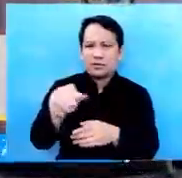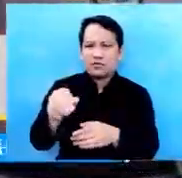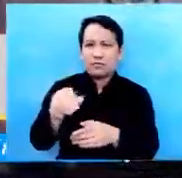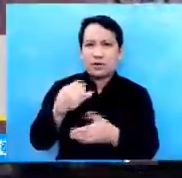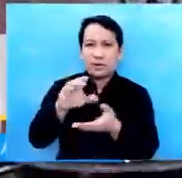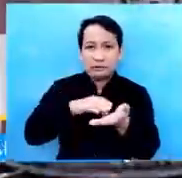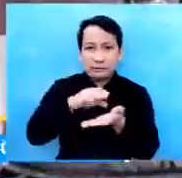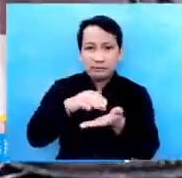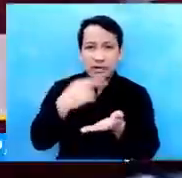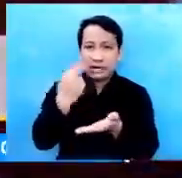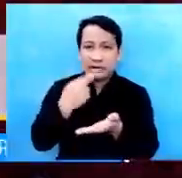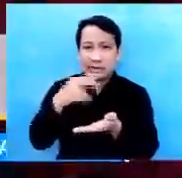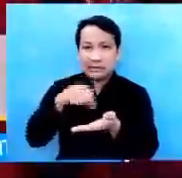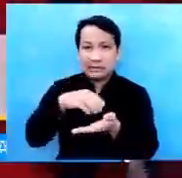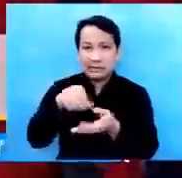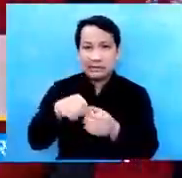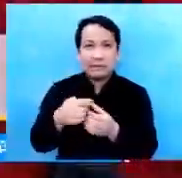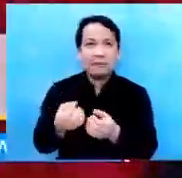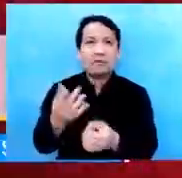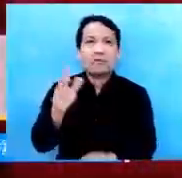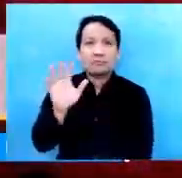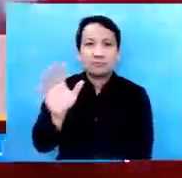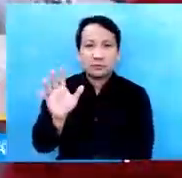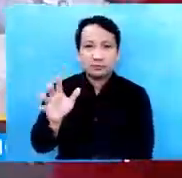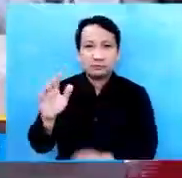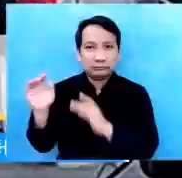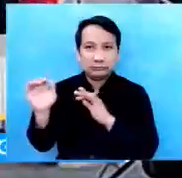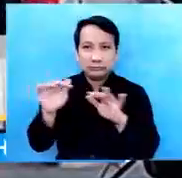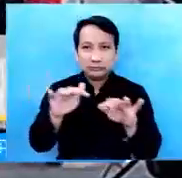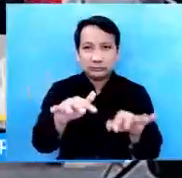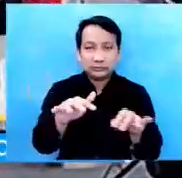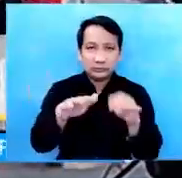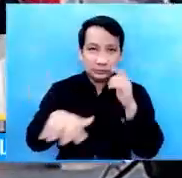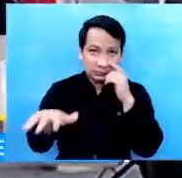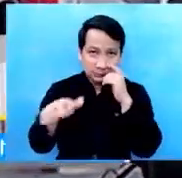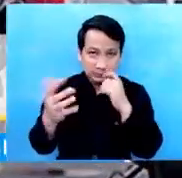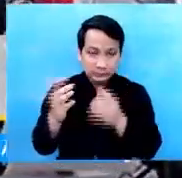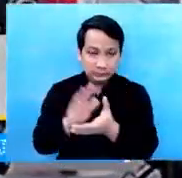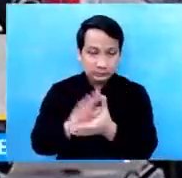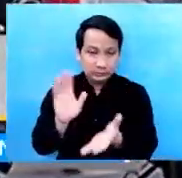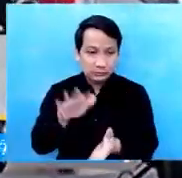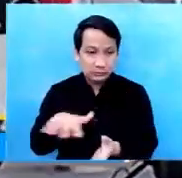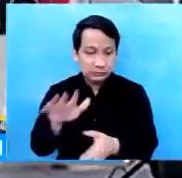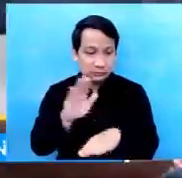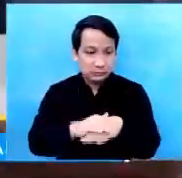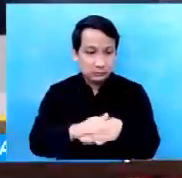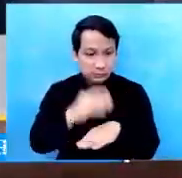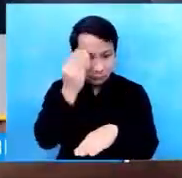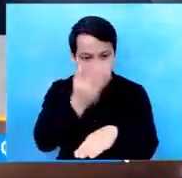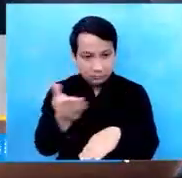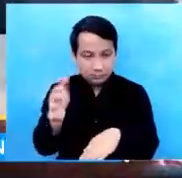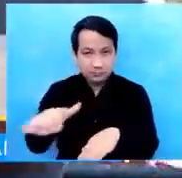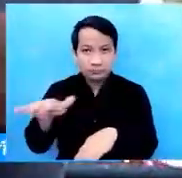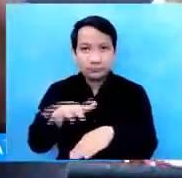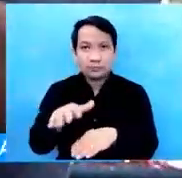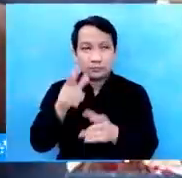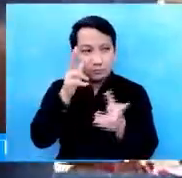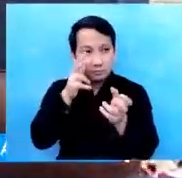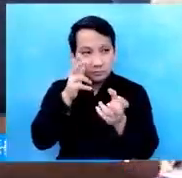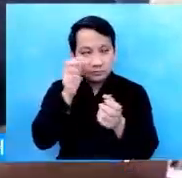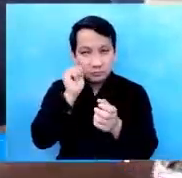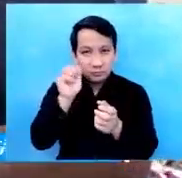sa halagang 50 pesos. Sa gitna ng dagsa ng mga deboto, nagpaalala ang kapulisan sa publiko na maging